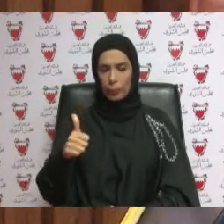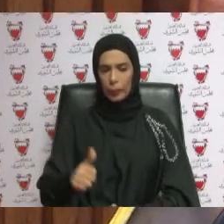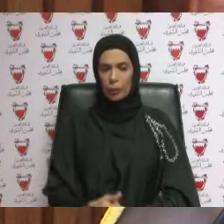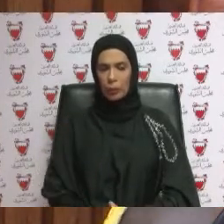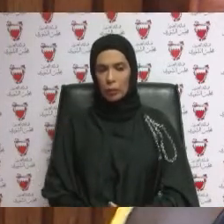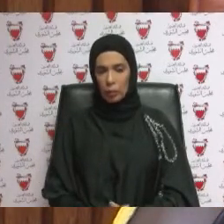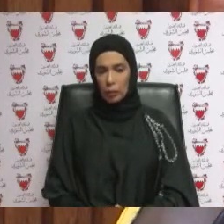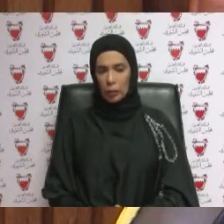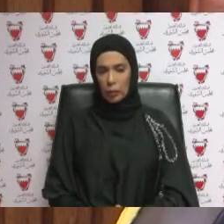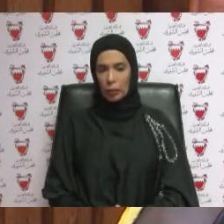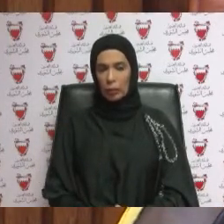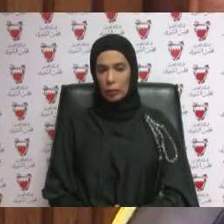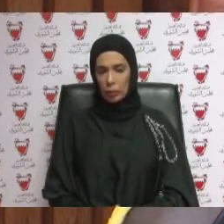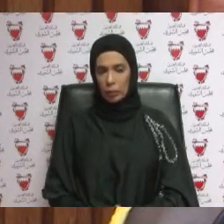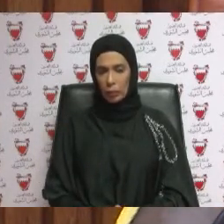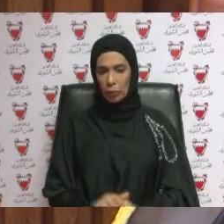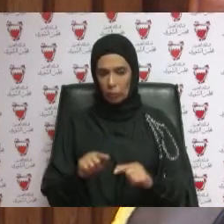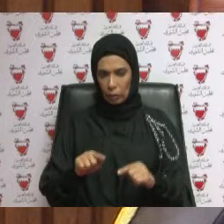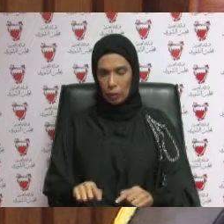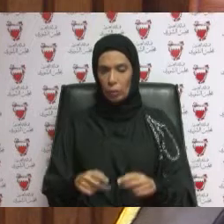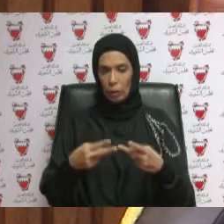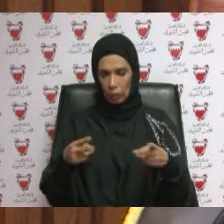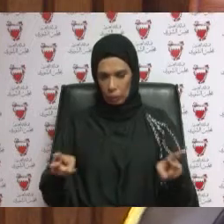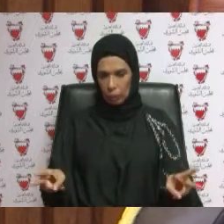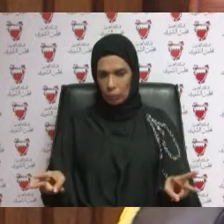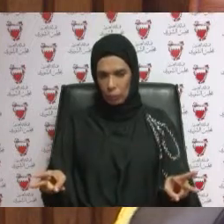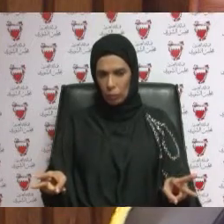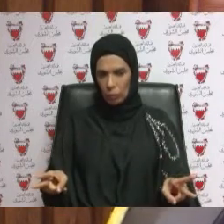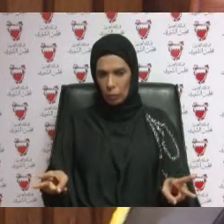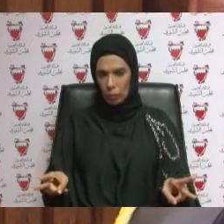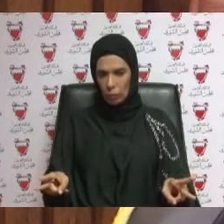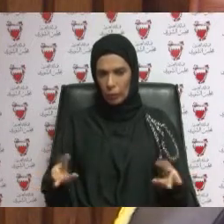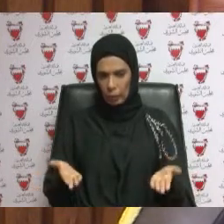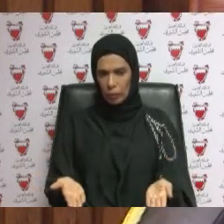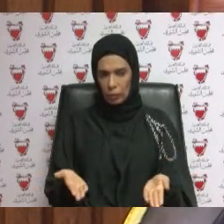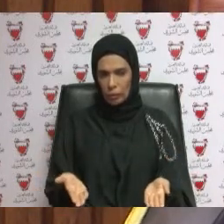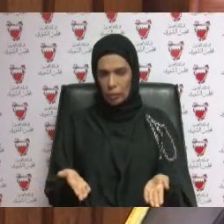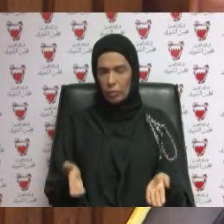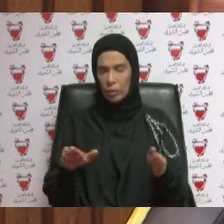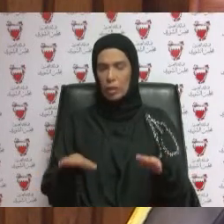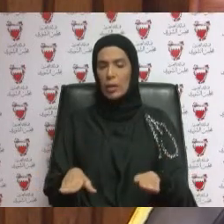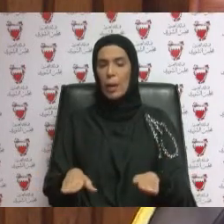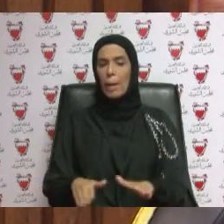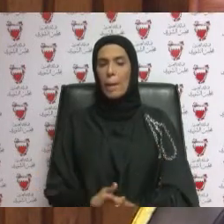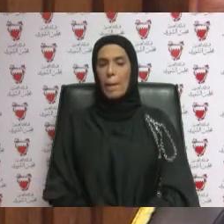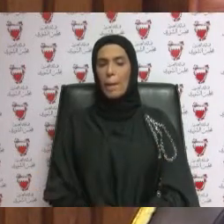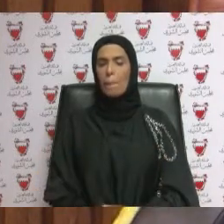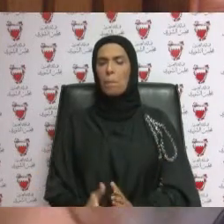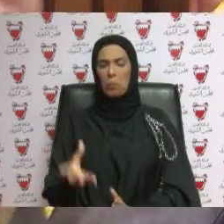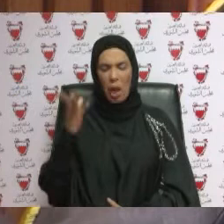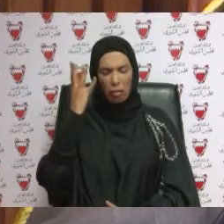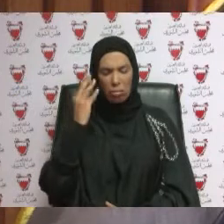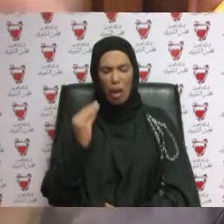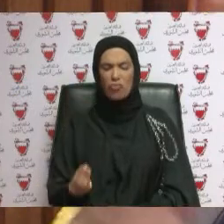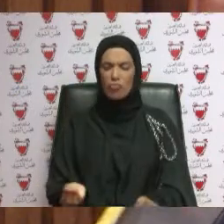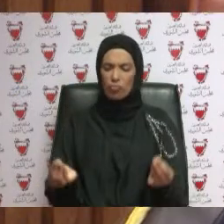فإحنا نقول بدل ما أن إحنا الآن نوافق على شيء مطروح الآن في الجلسة يحتاج إلى مزيد من